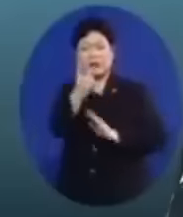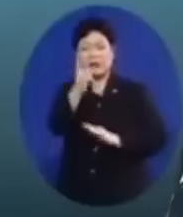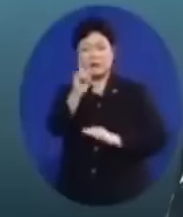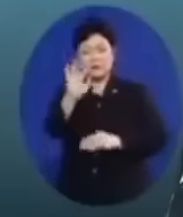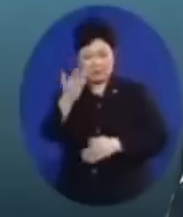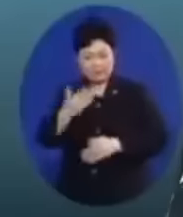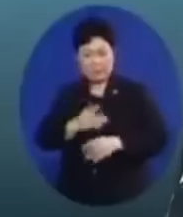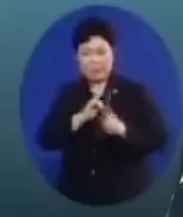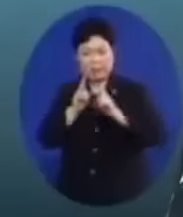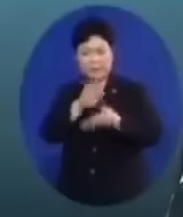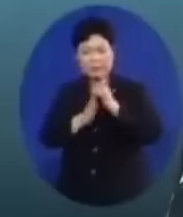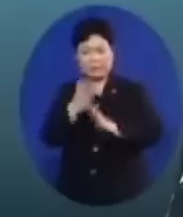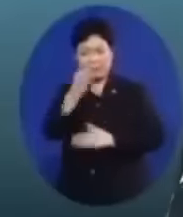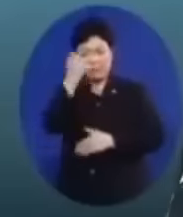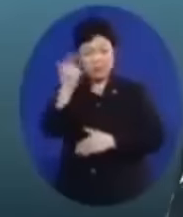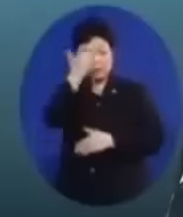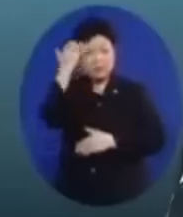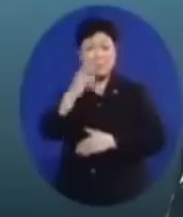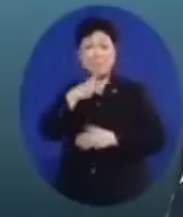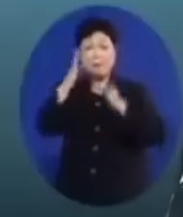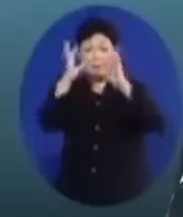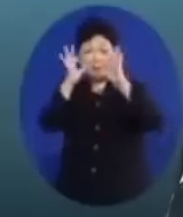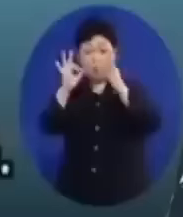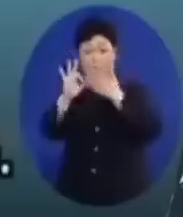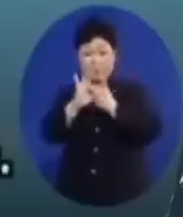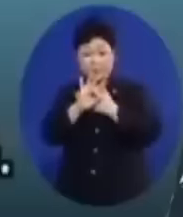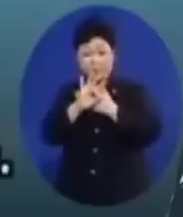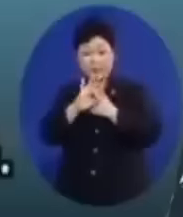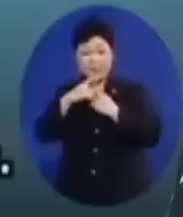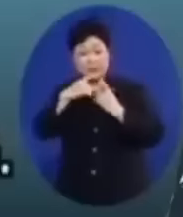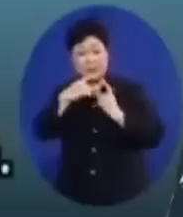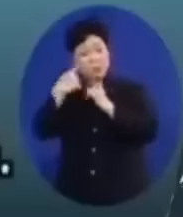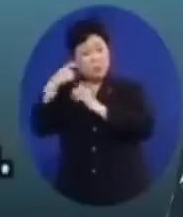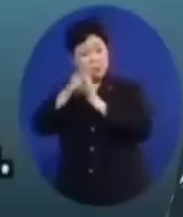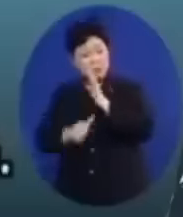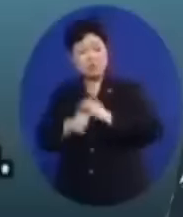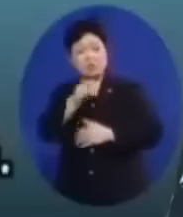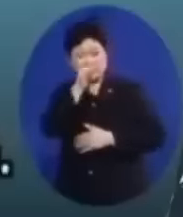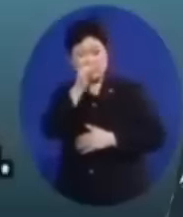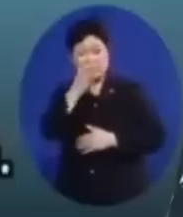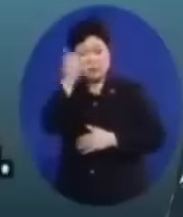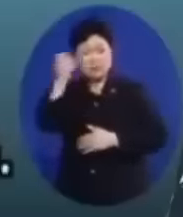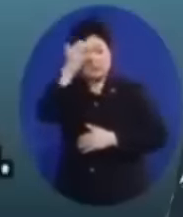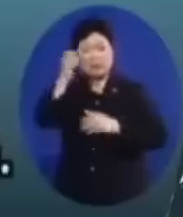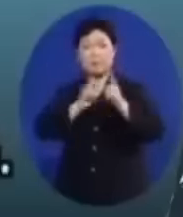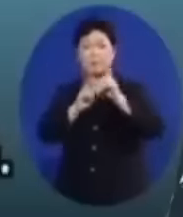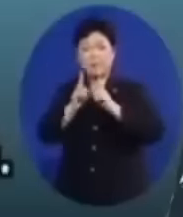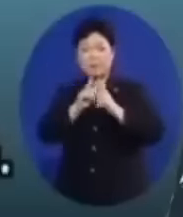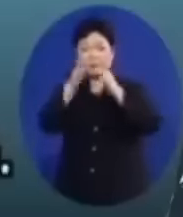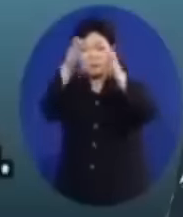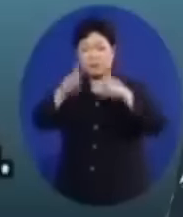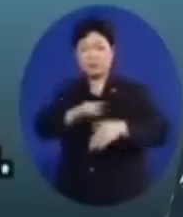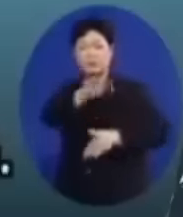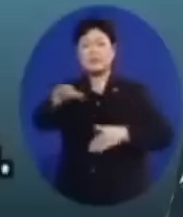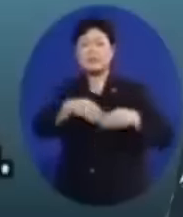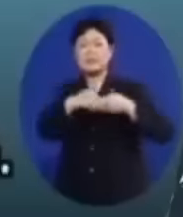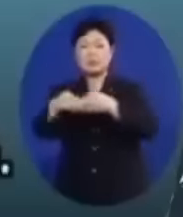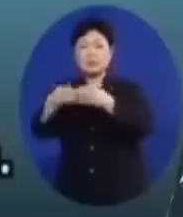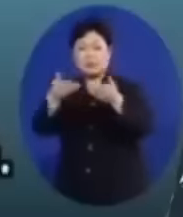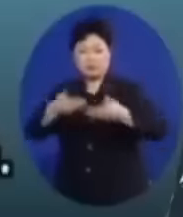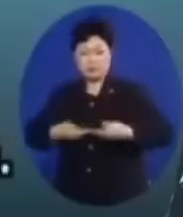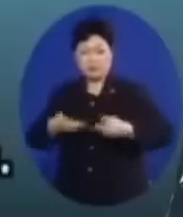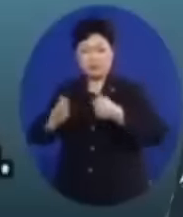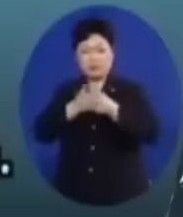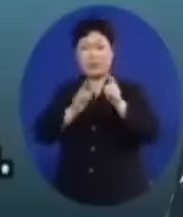합니다. 말씀 없이 성령만 바라보면 미혹에 빠질 수 있습니다. 성령님은 말씀을 통해서 우리를 인도하십니다.